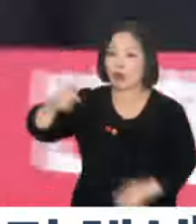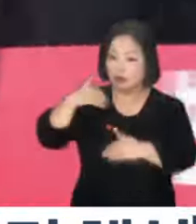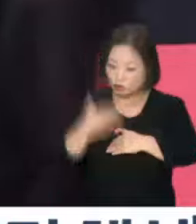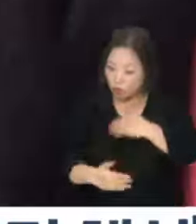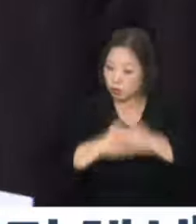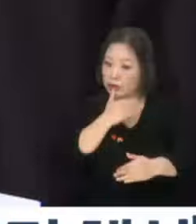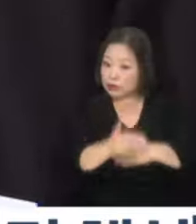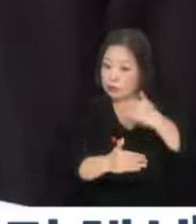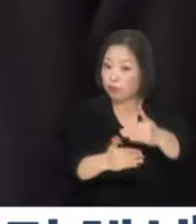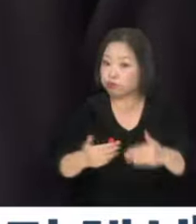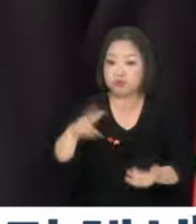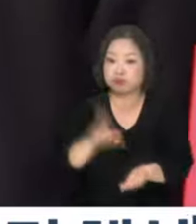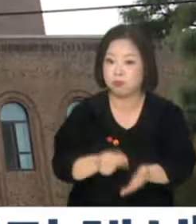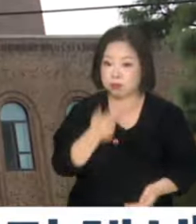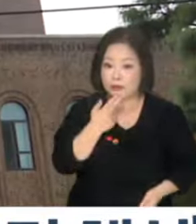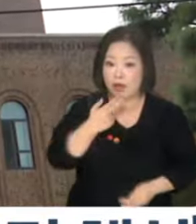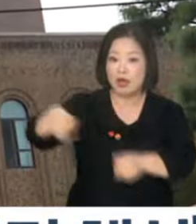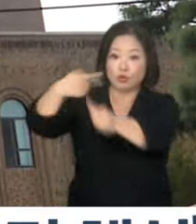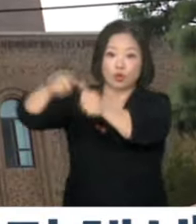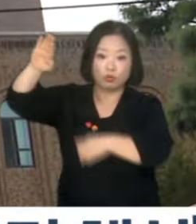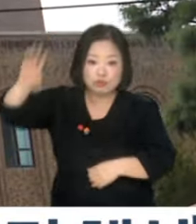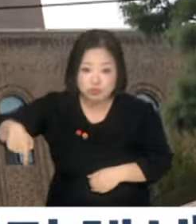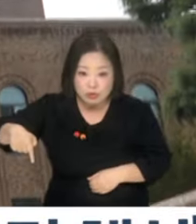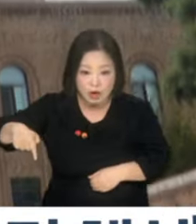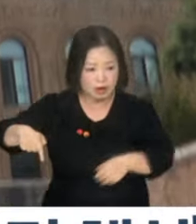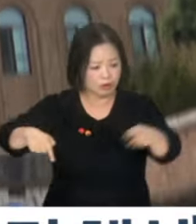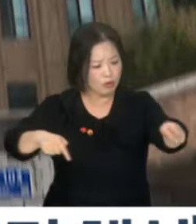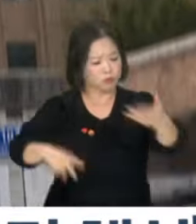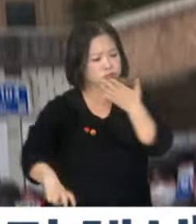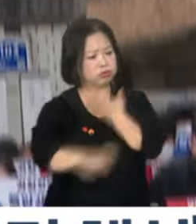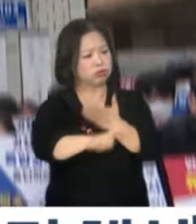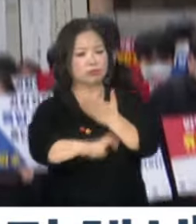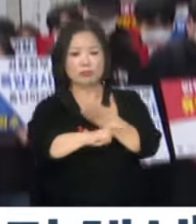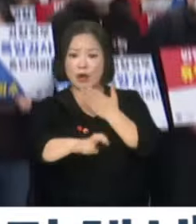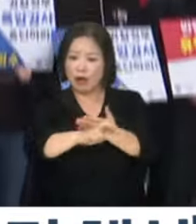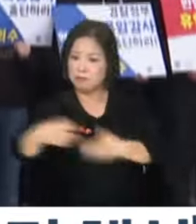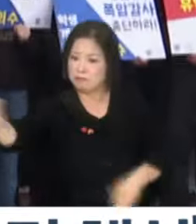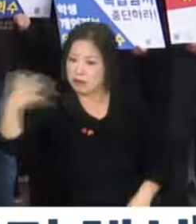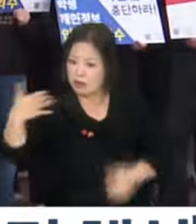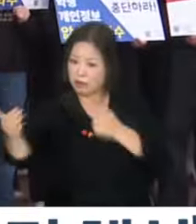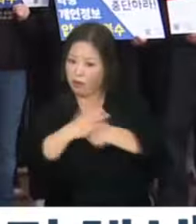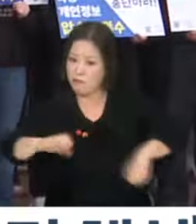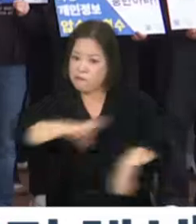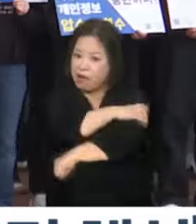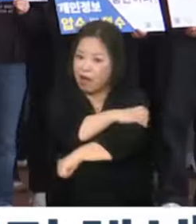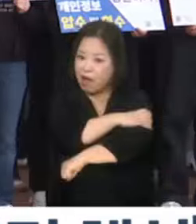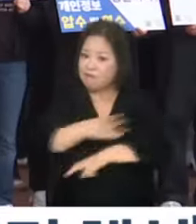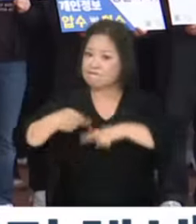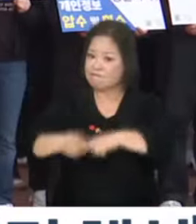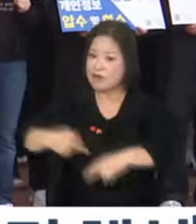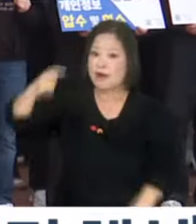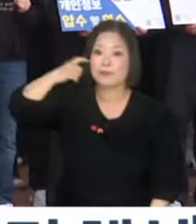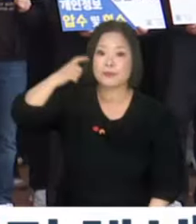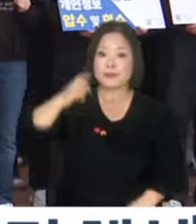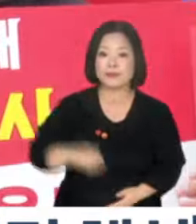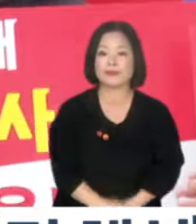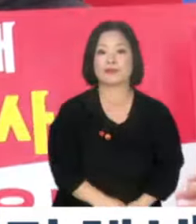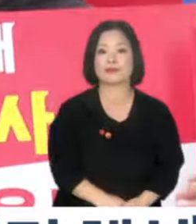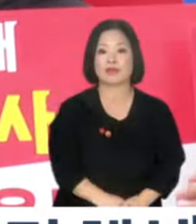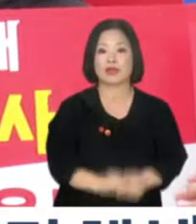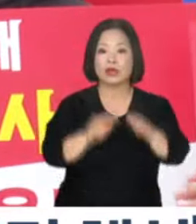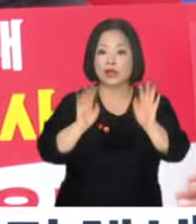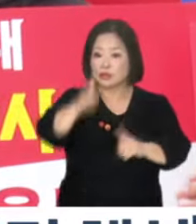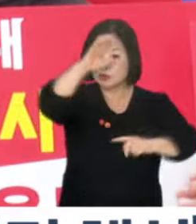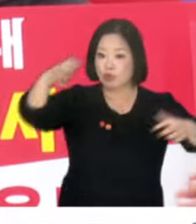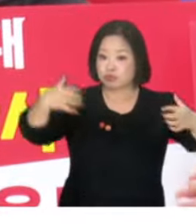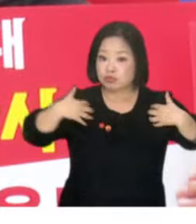문제가 없는 휴학인데도 교육부가 부당한 휴학이라고 자의적으로 해석해 공권력을 남용하고 있다는 겁니다.